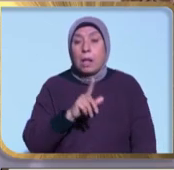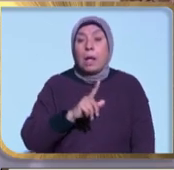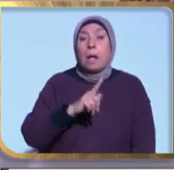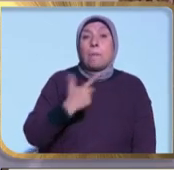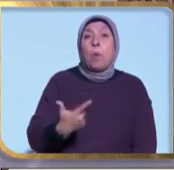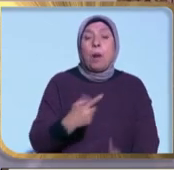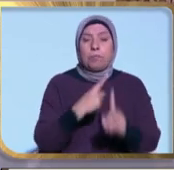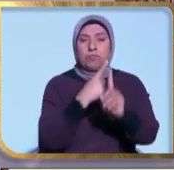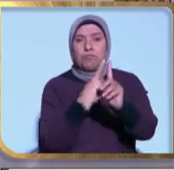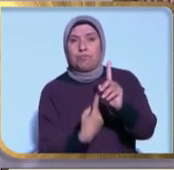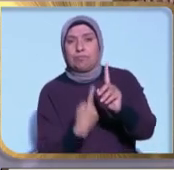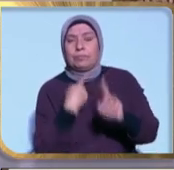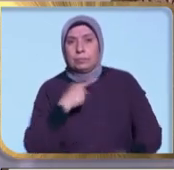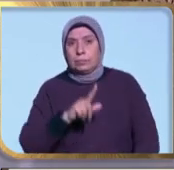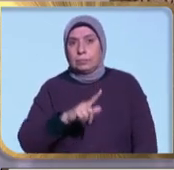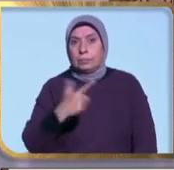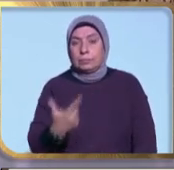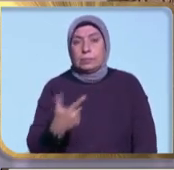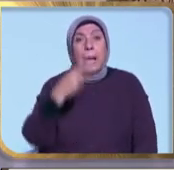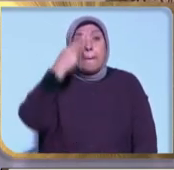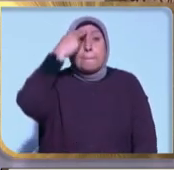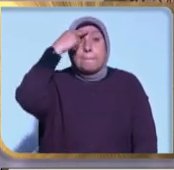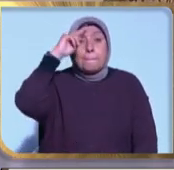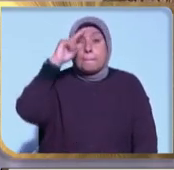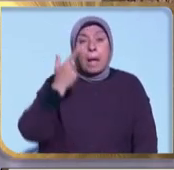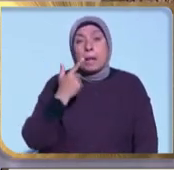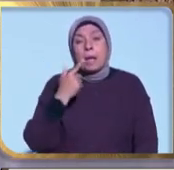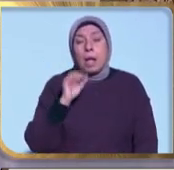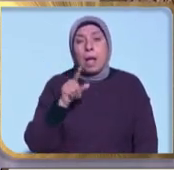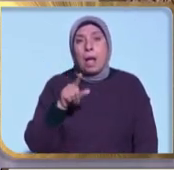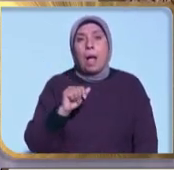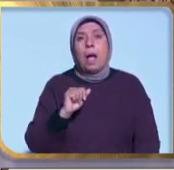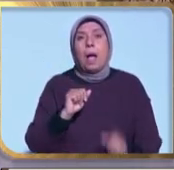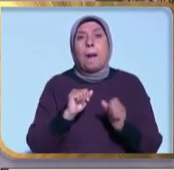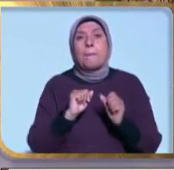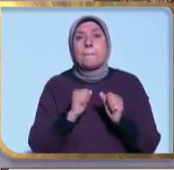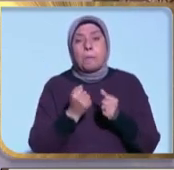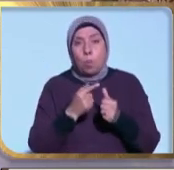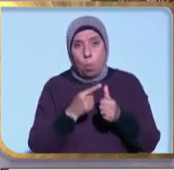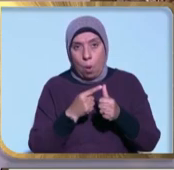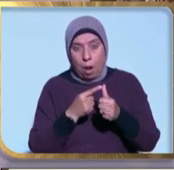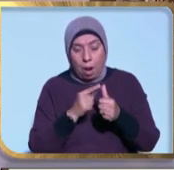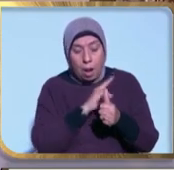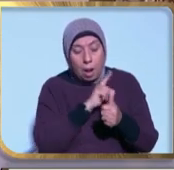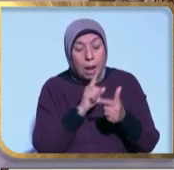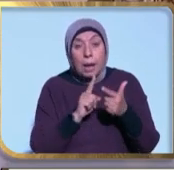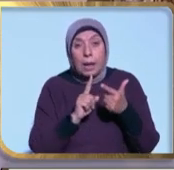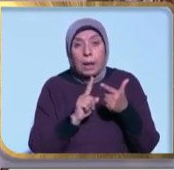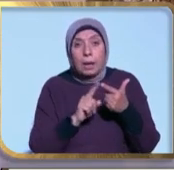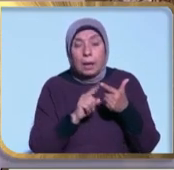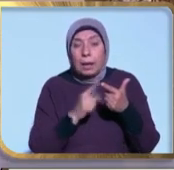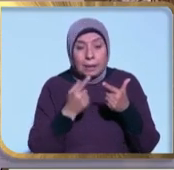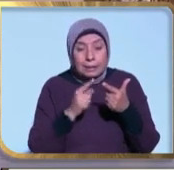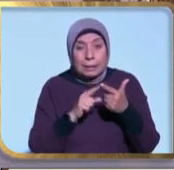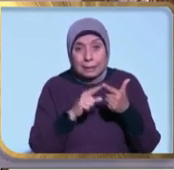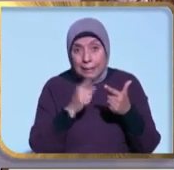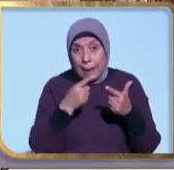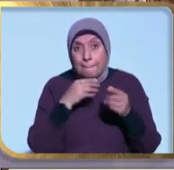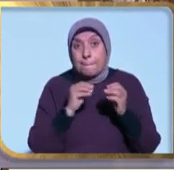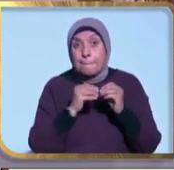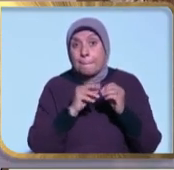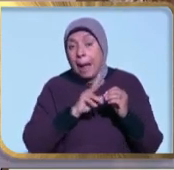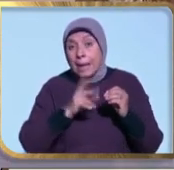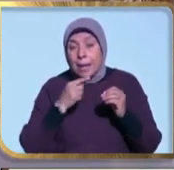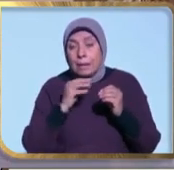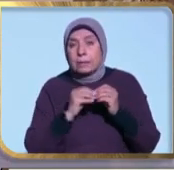الموالاه اللي هنا الممنوعه في الايه والمعنى الثاني معنى التعايش اللي اباحته